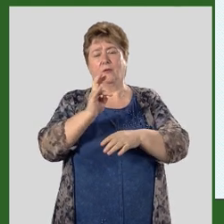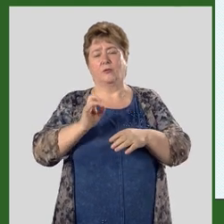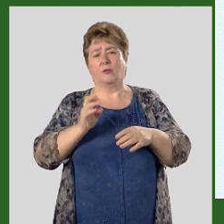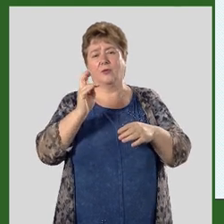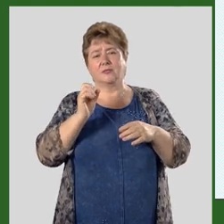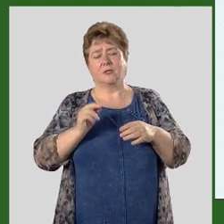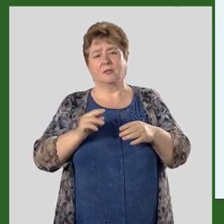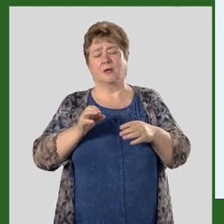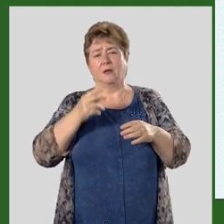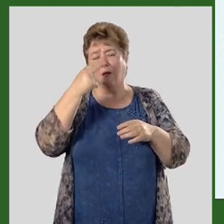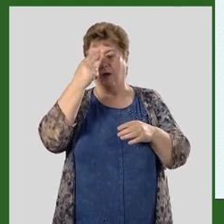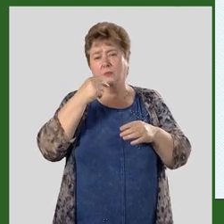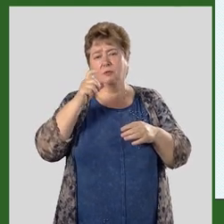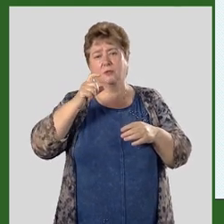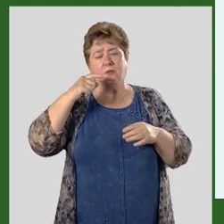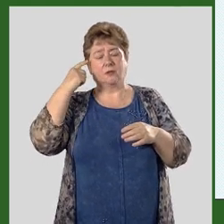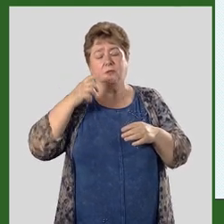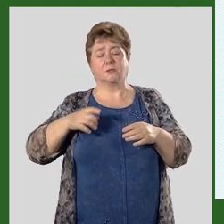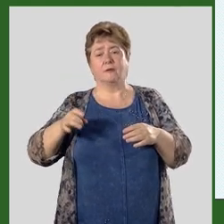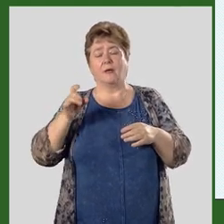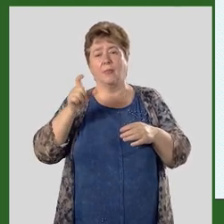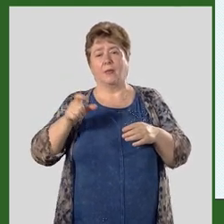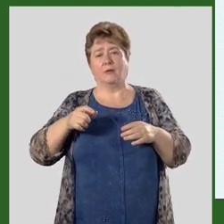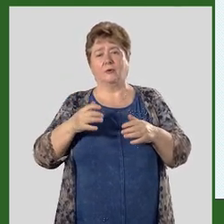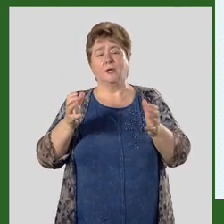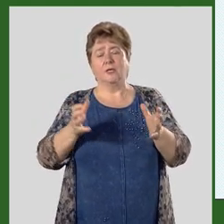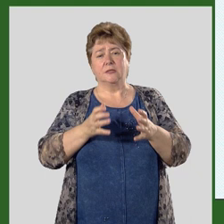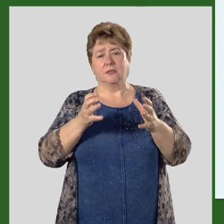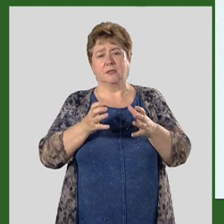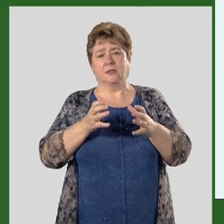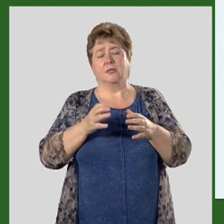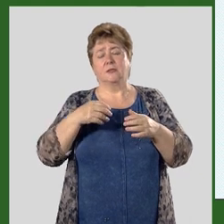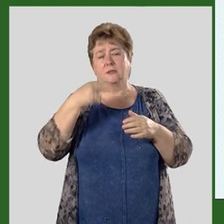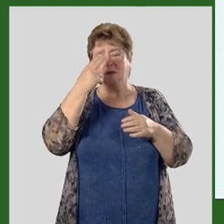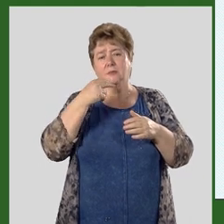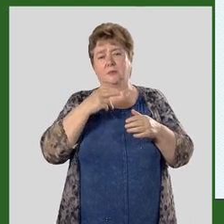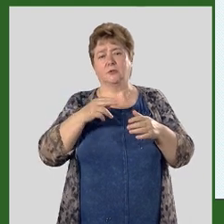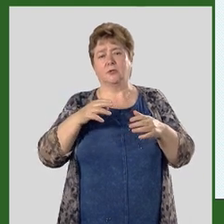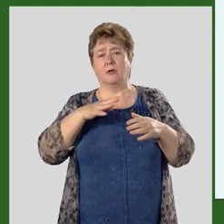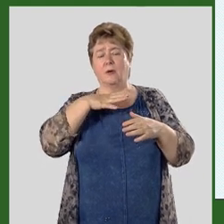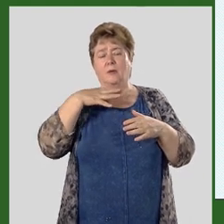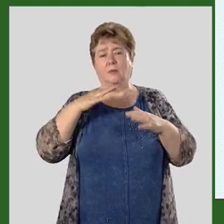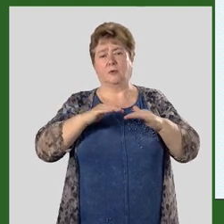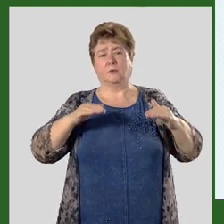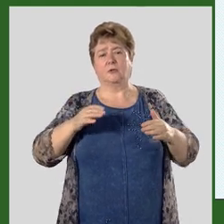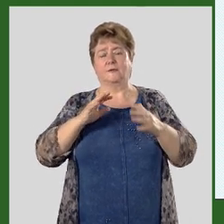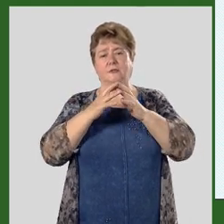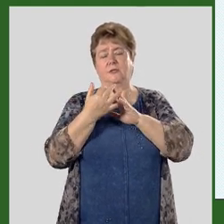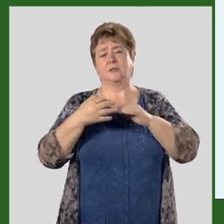национальному обычаю кыргызского народа сохраняется традиция многодетности, особенно в сельской